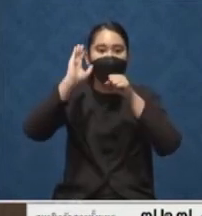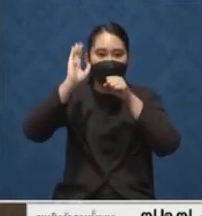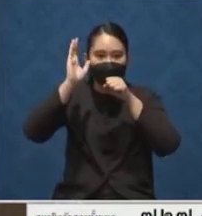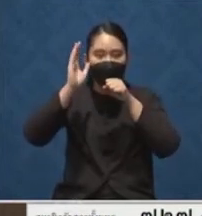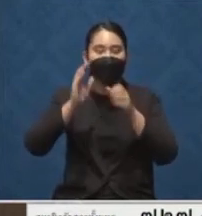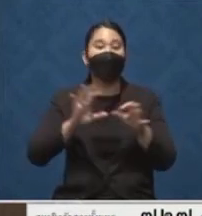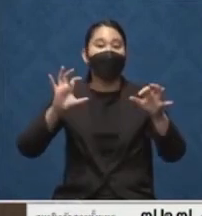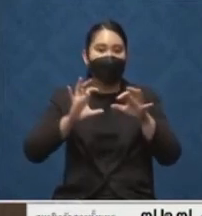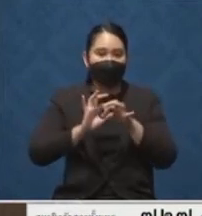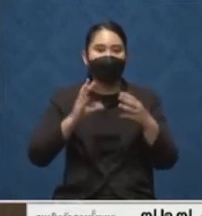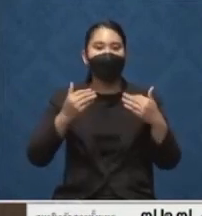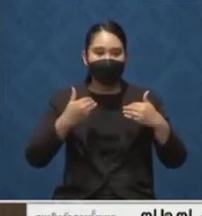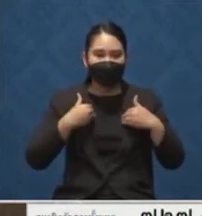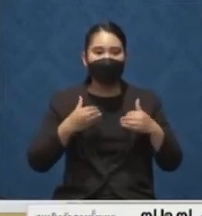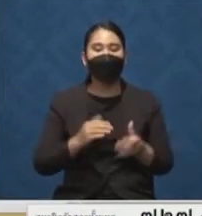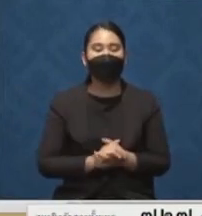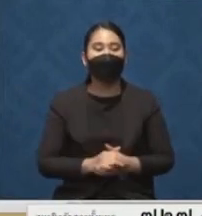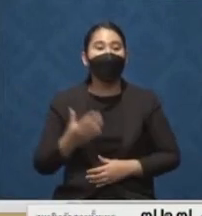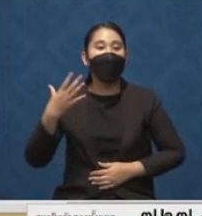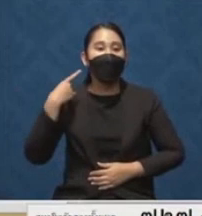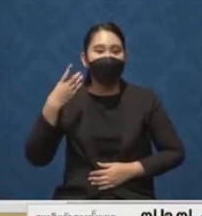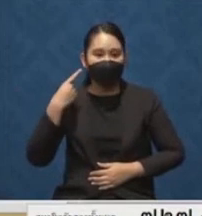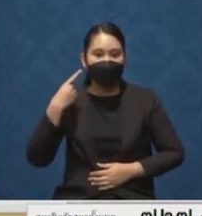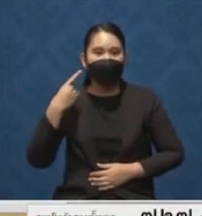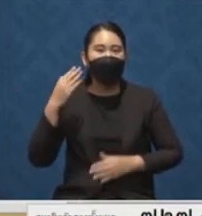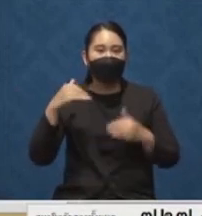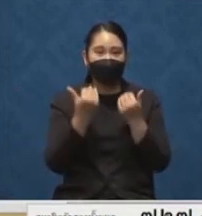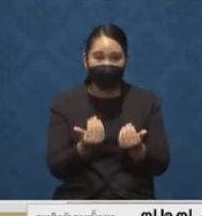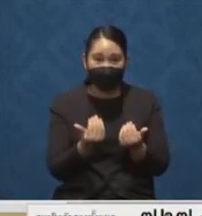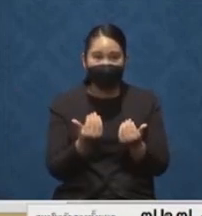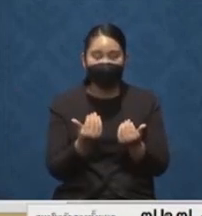ประเด็นอย่างเมื่อวานถึงวันนี้เนี่ย